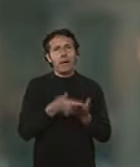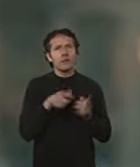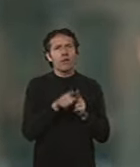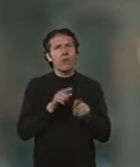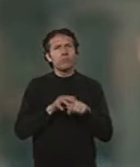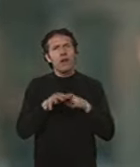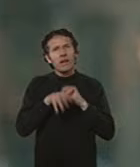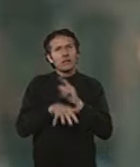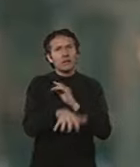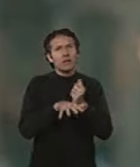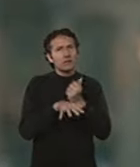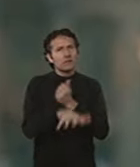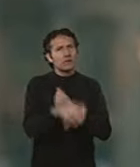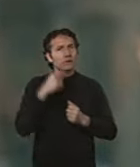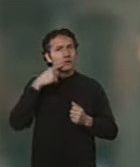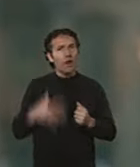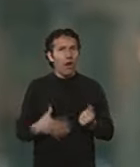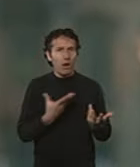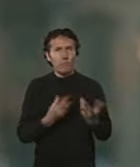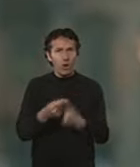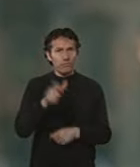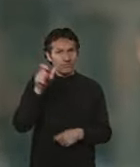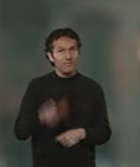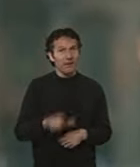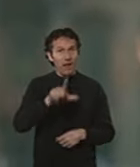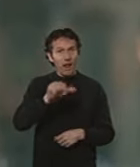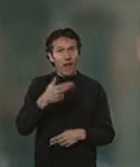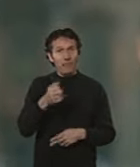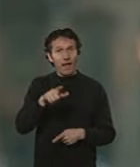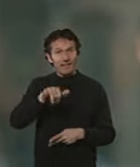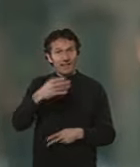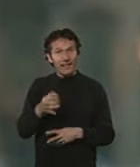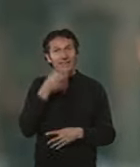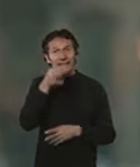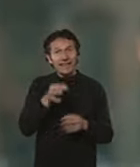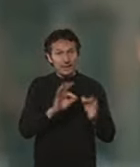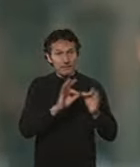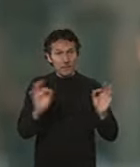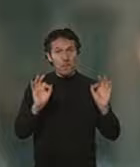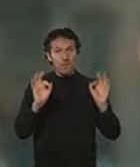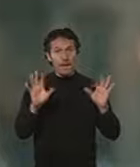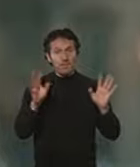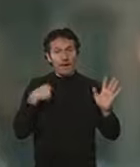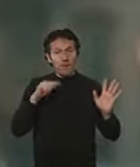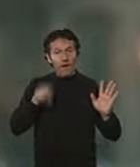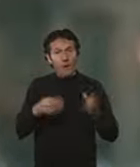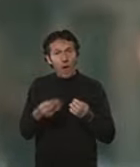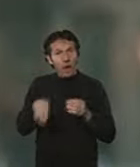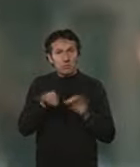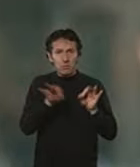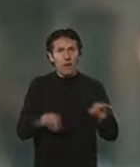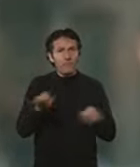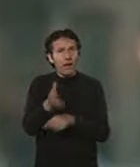sang du peuple voilà comment parlait la Martine je n'ai pas une virgule à ce que disait la Martine à propos du